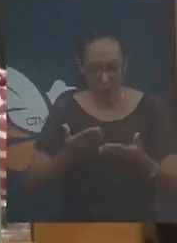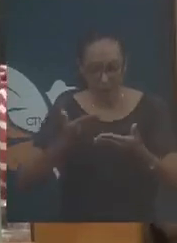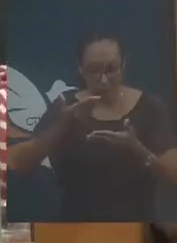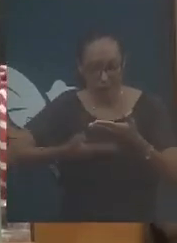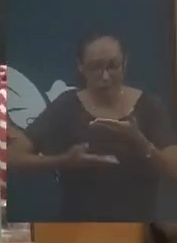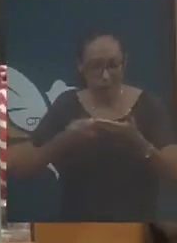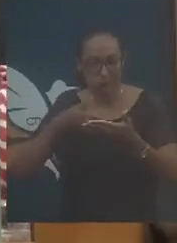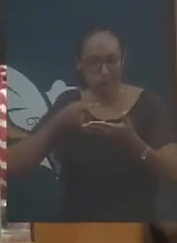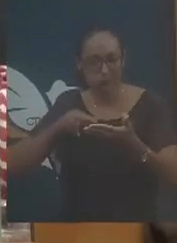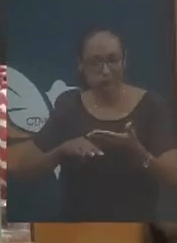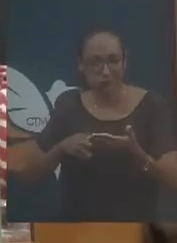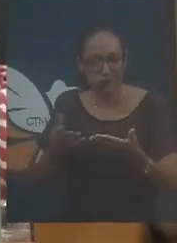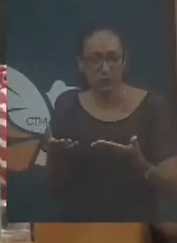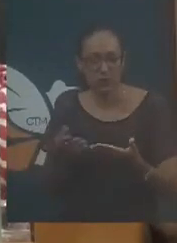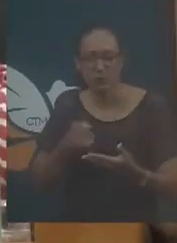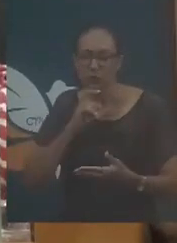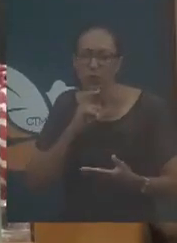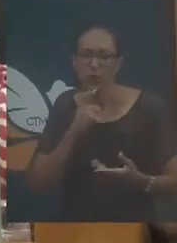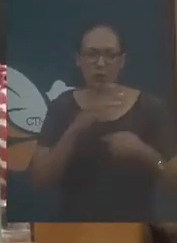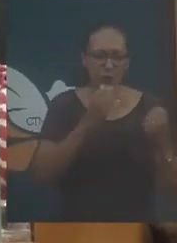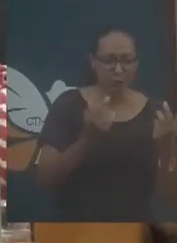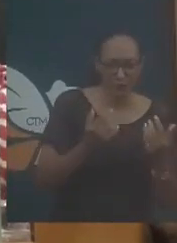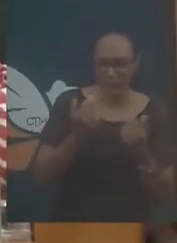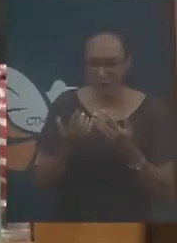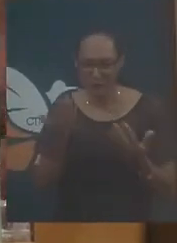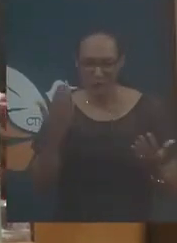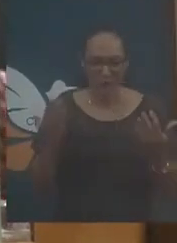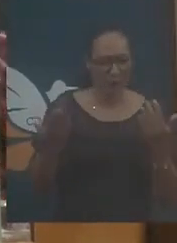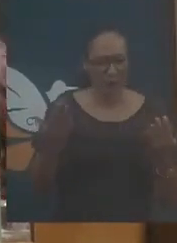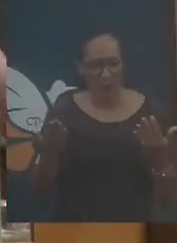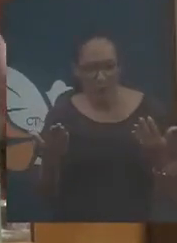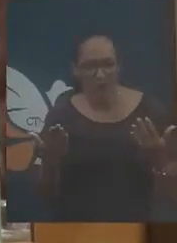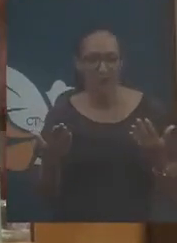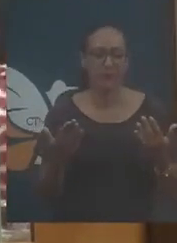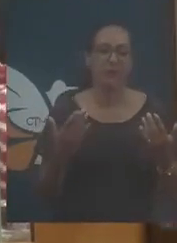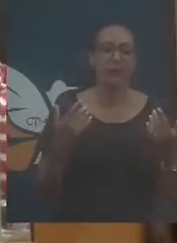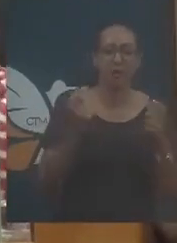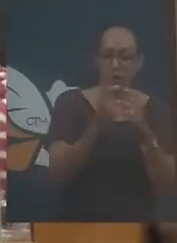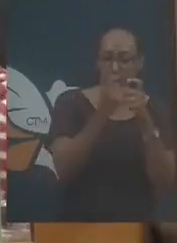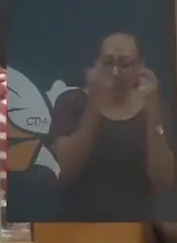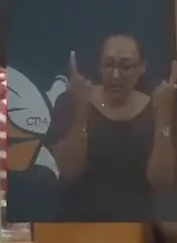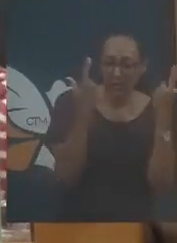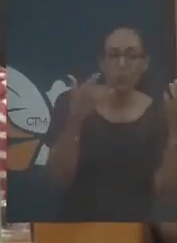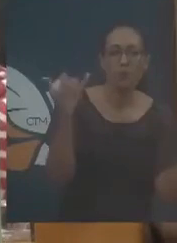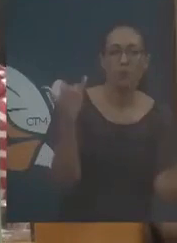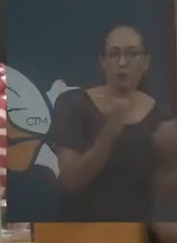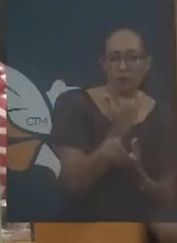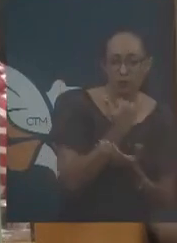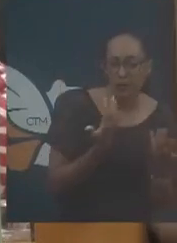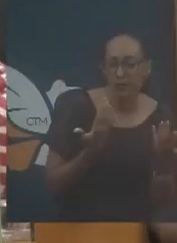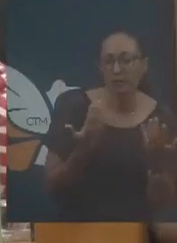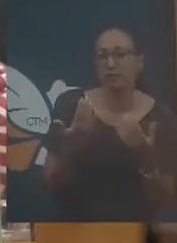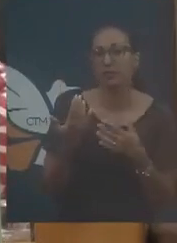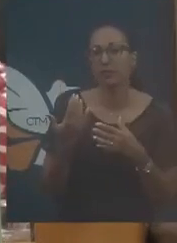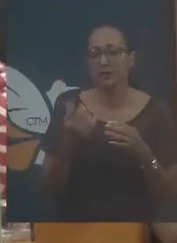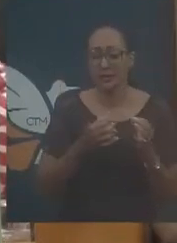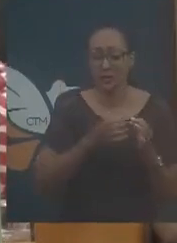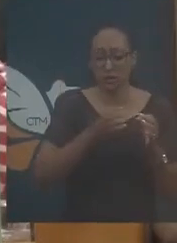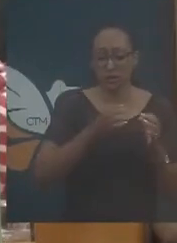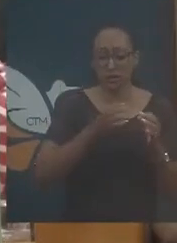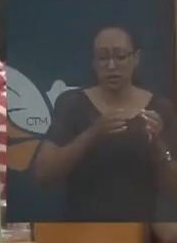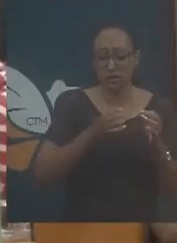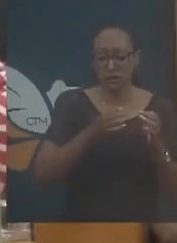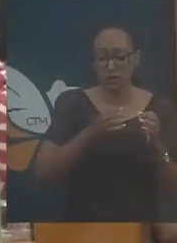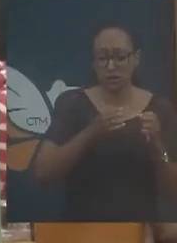vous compariez des chiffres. Mais les chiffres que vous comparez sur la mandature d'Alfred Marie-Jeanne, c'était des chiffres des résultats. C'est le